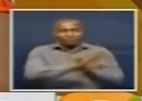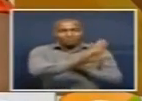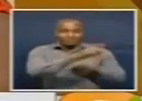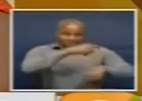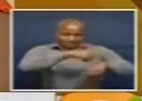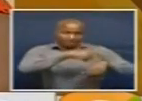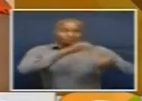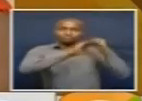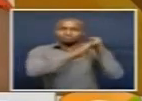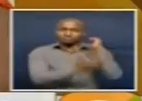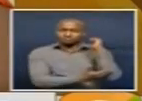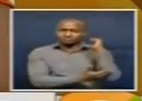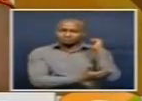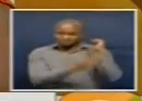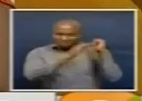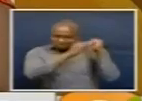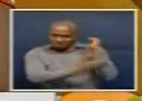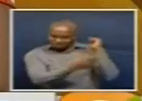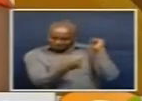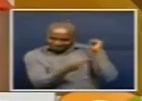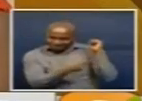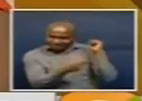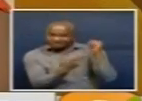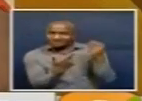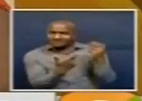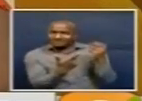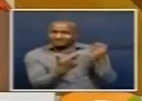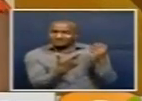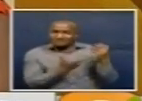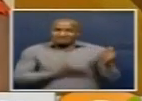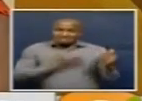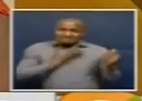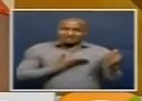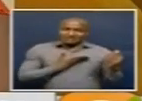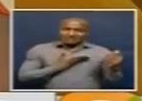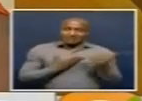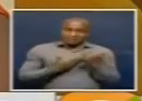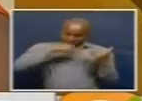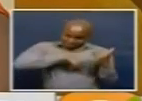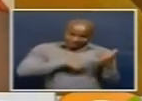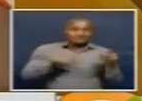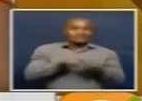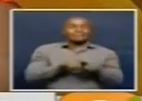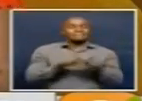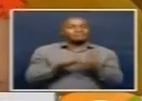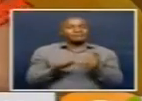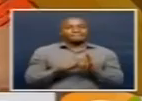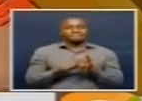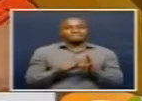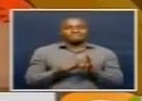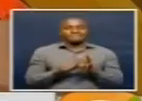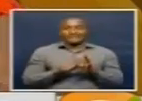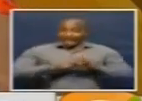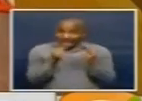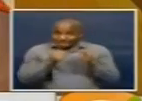sababu katika ujauzito mama mjamzito anapokasirika mtoto pia tumboni huwa hana raha. Anapofurahi mtoto